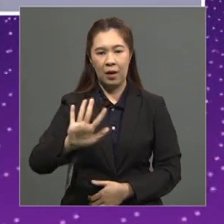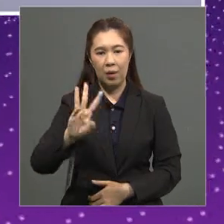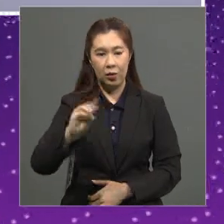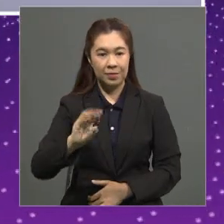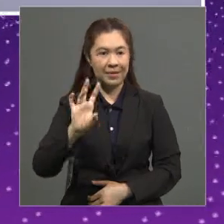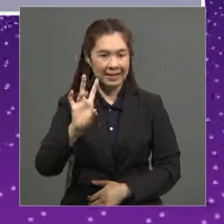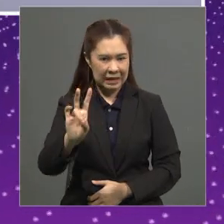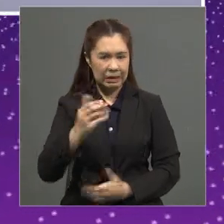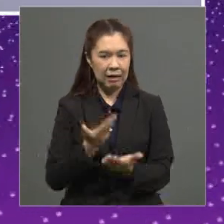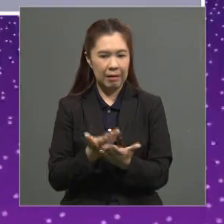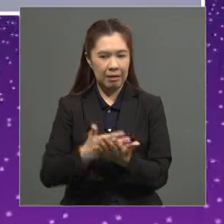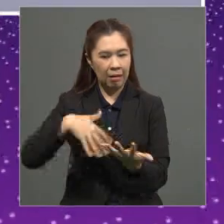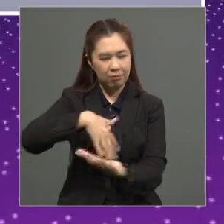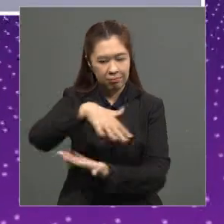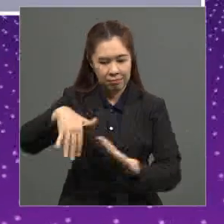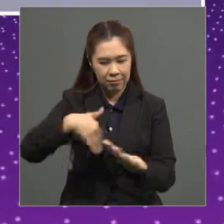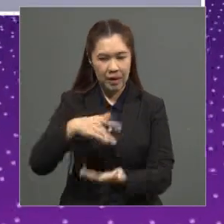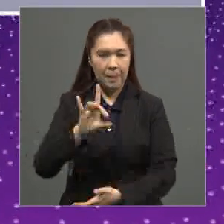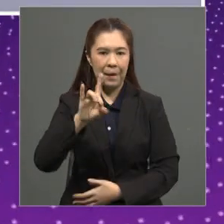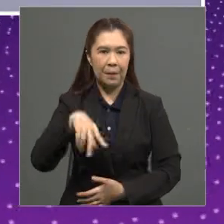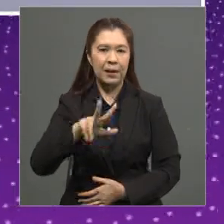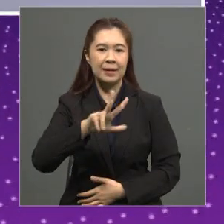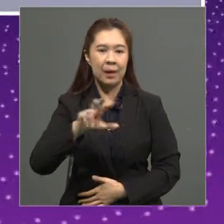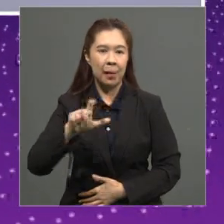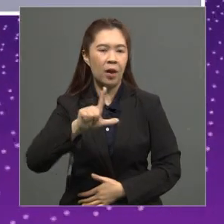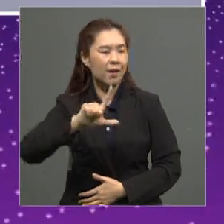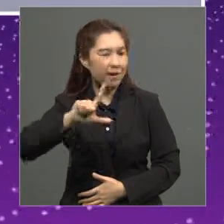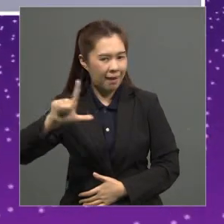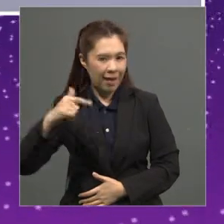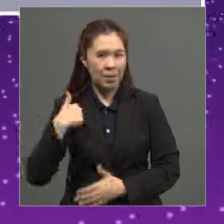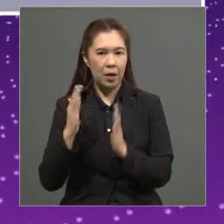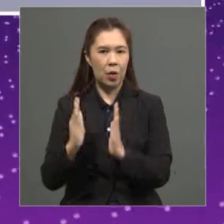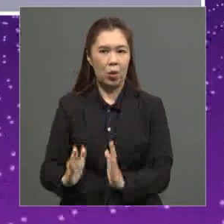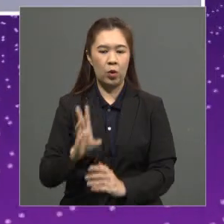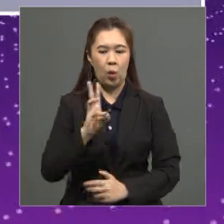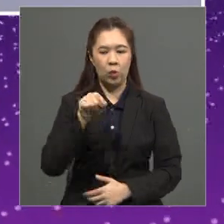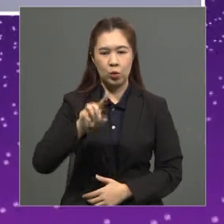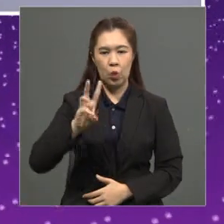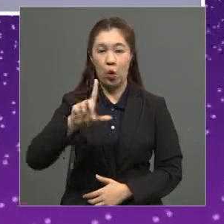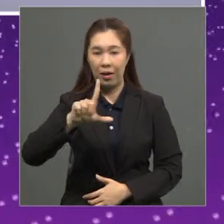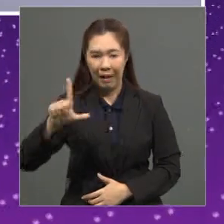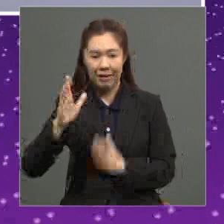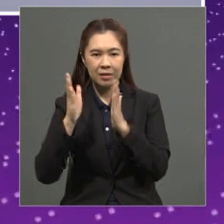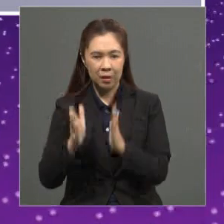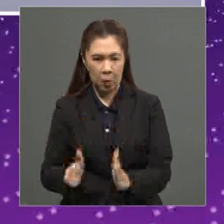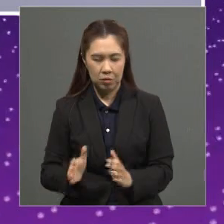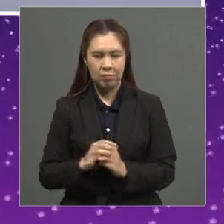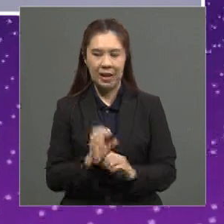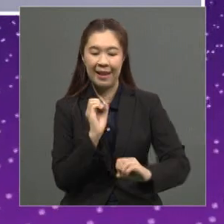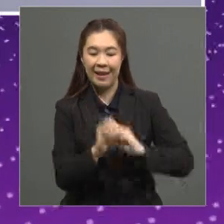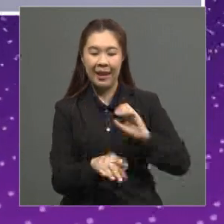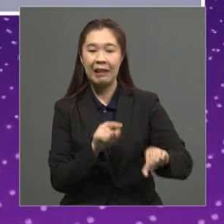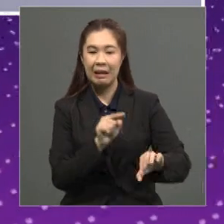เงินสะพัดเนี่ยประมาณ 8, 300ล้านบาทนะคะจากยอดนักท่องเที่ยวรวม 6.6ล้านคนด้วยกันขณะที่ขยะจาก